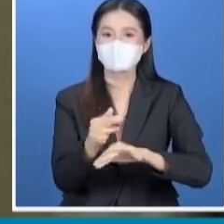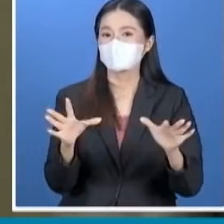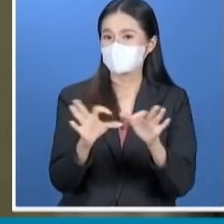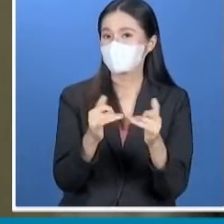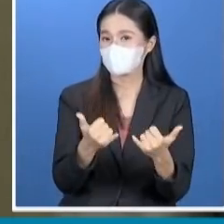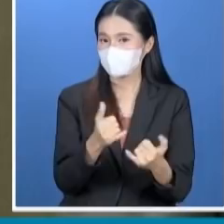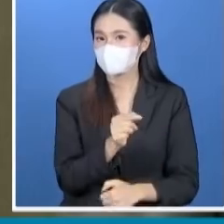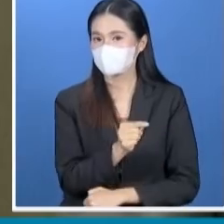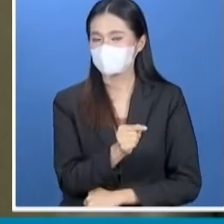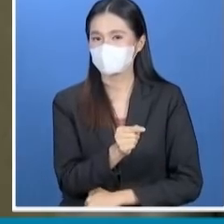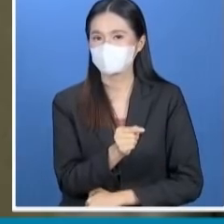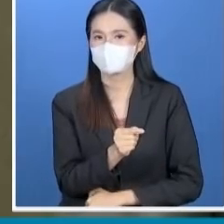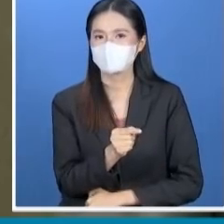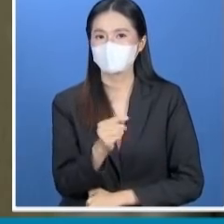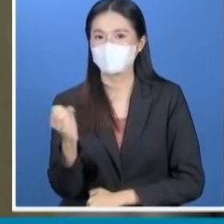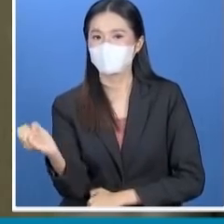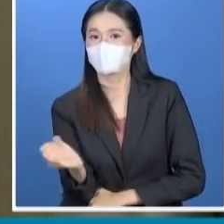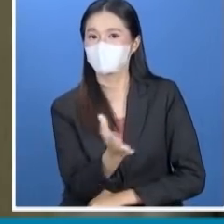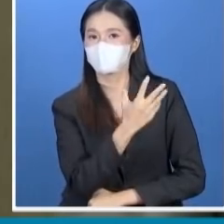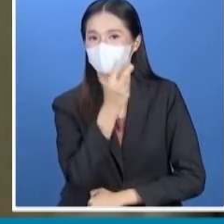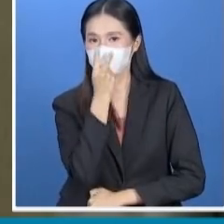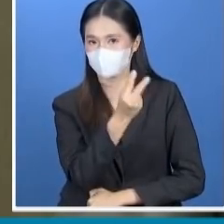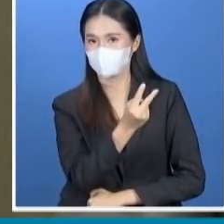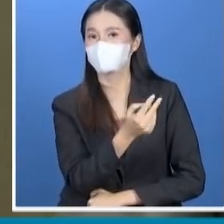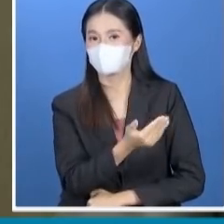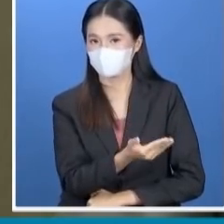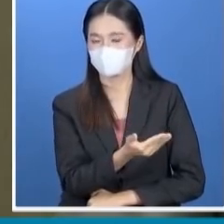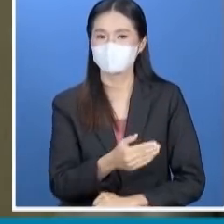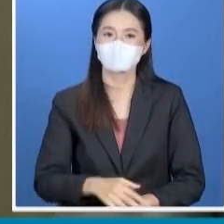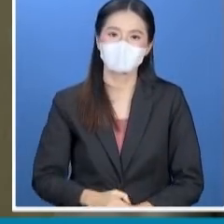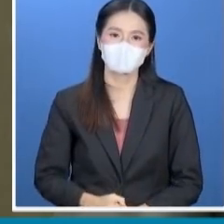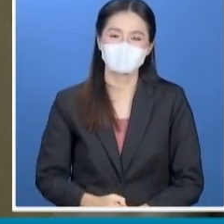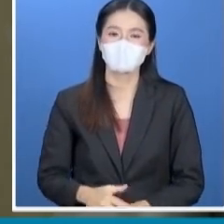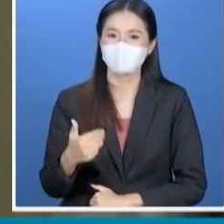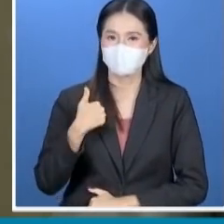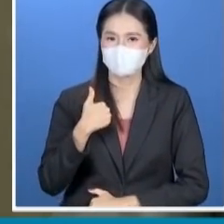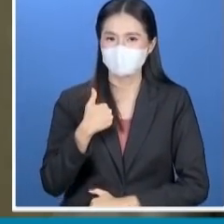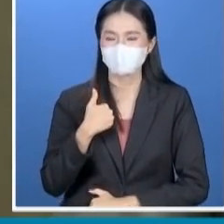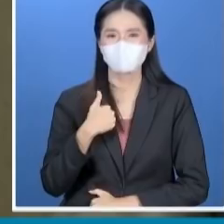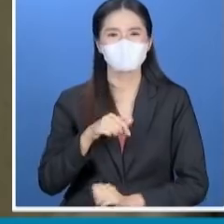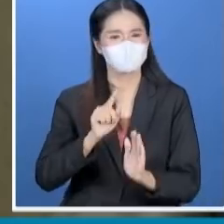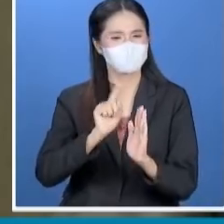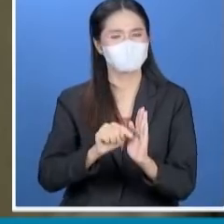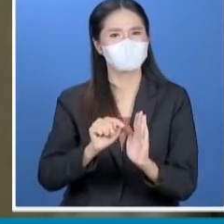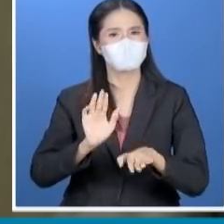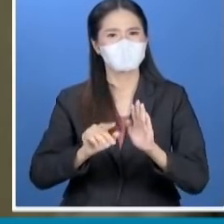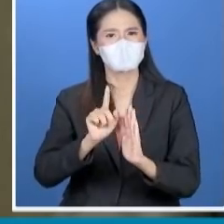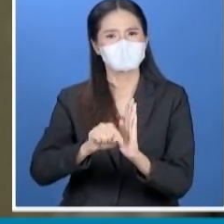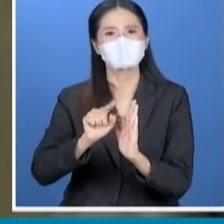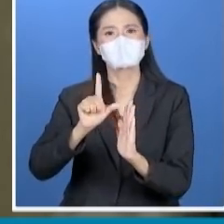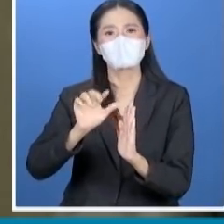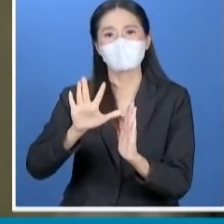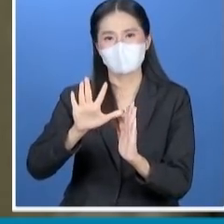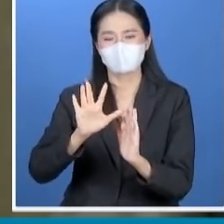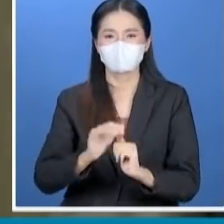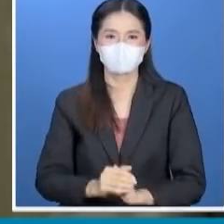คดีนี้เท่าที่จะเปิดเผยแก่สาธารณชนได้นะครับมีความยาวประมาณ25นาที